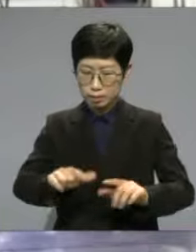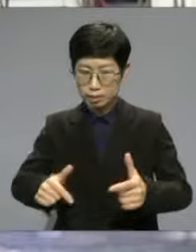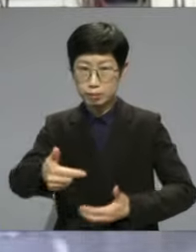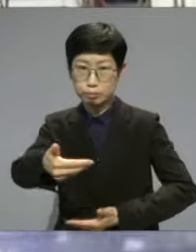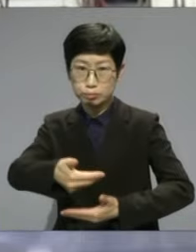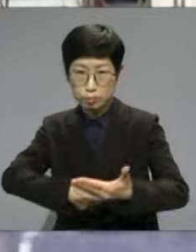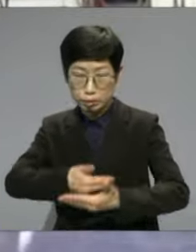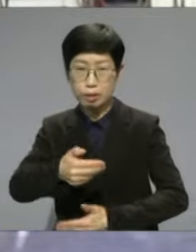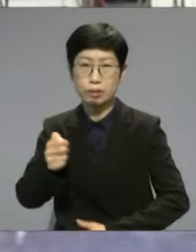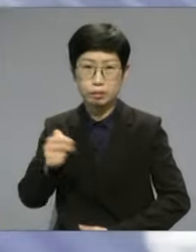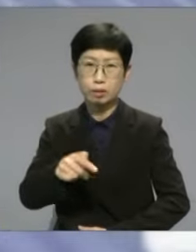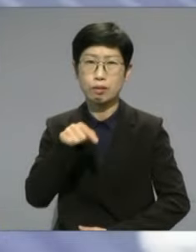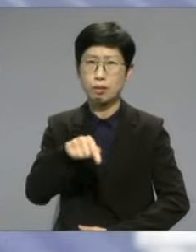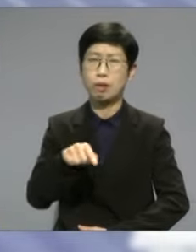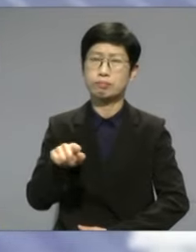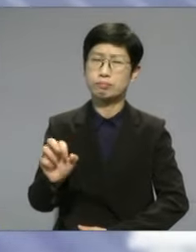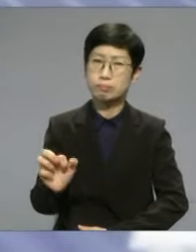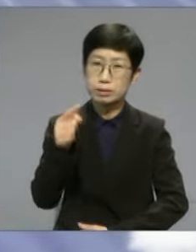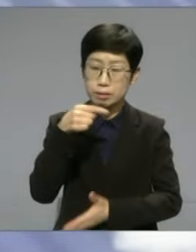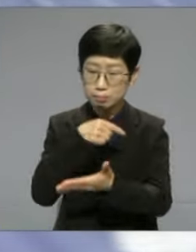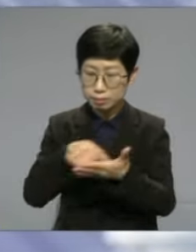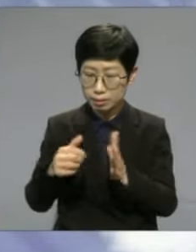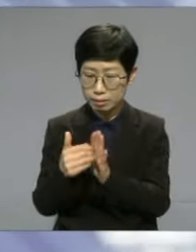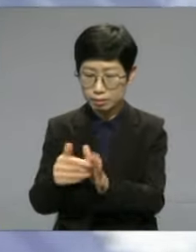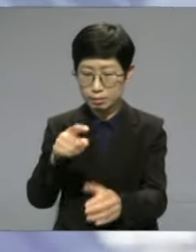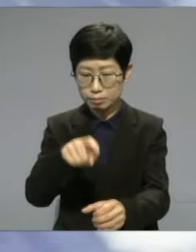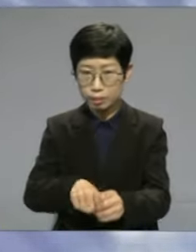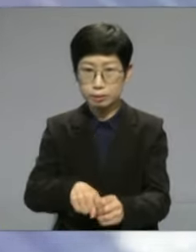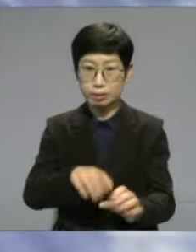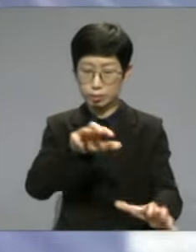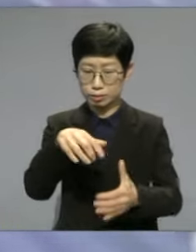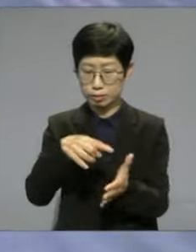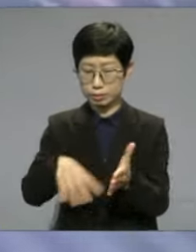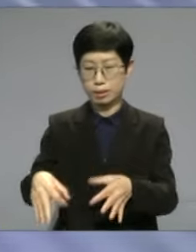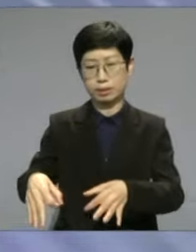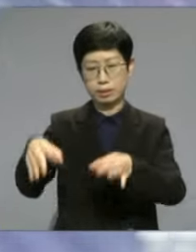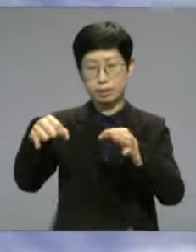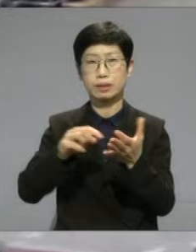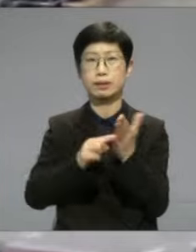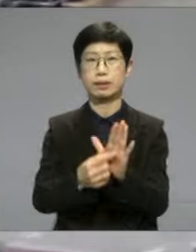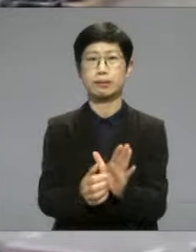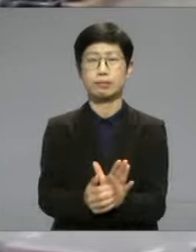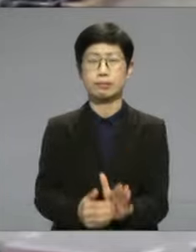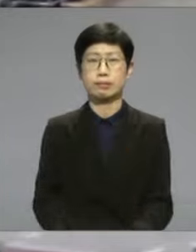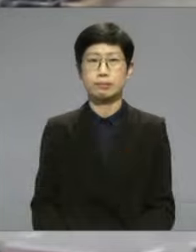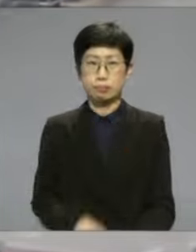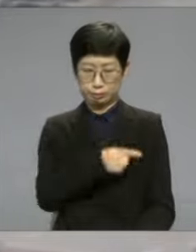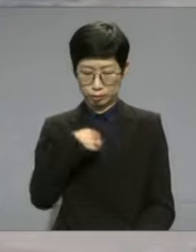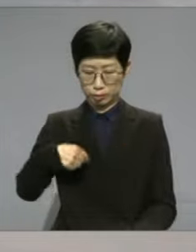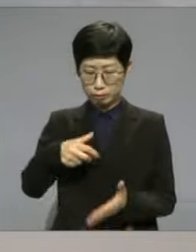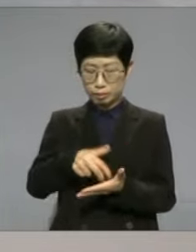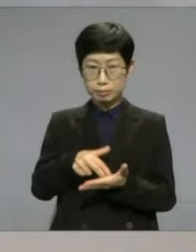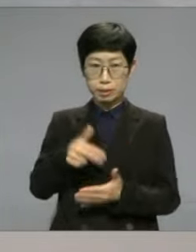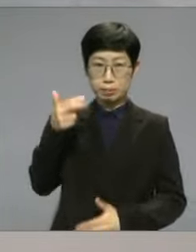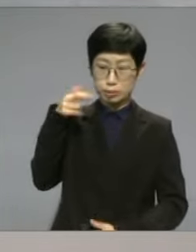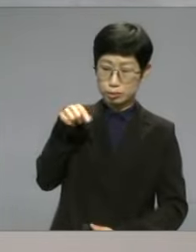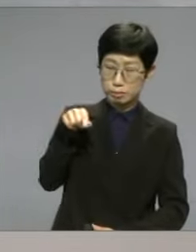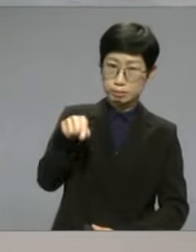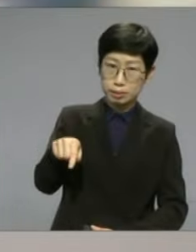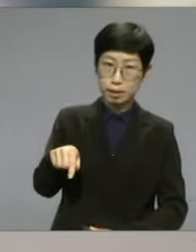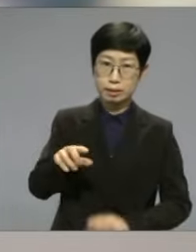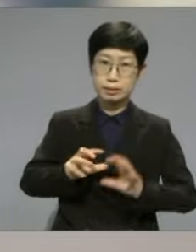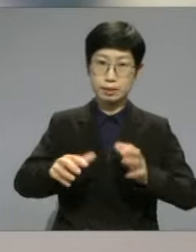관행과 그에 따른 피해 대응하기 위해 관세를 인상한 것이라고 밝혔는데요 중국은 미국이 세계 무역기구